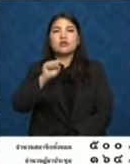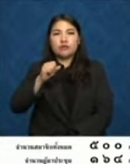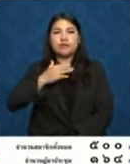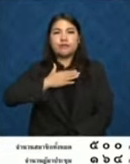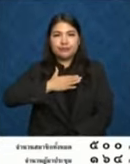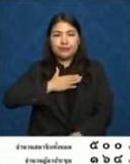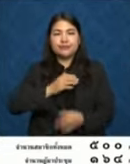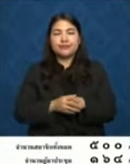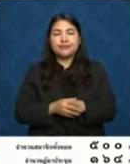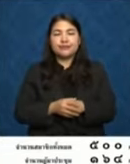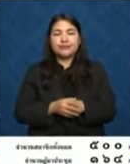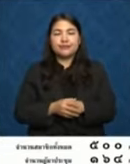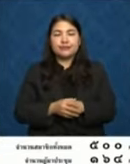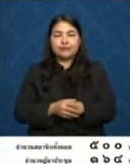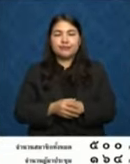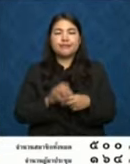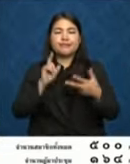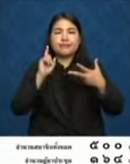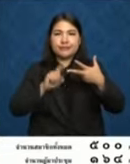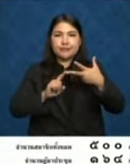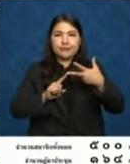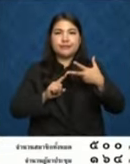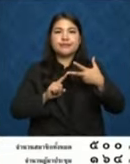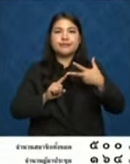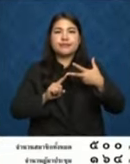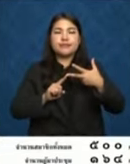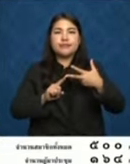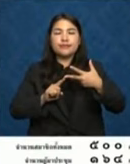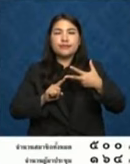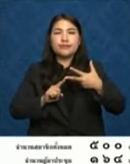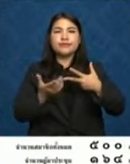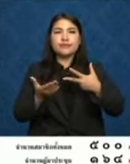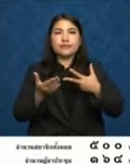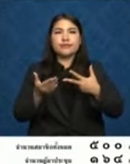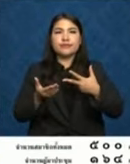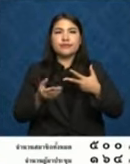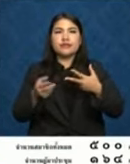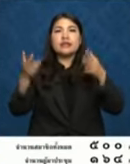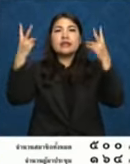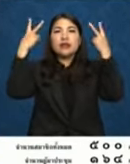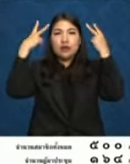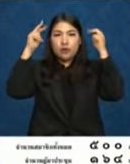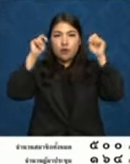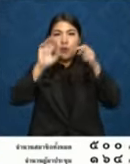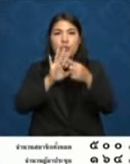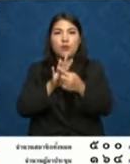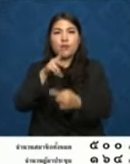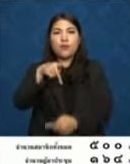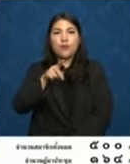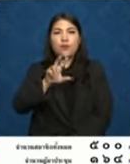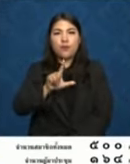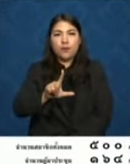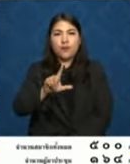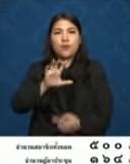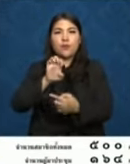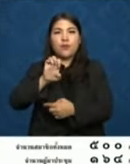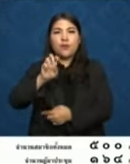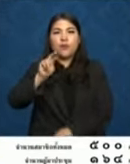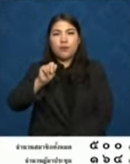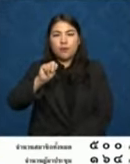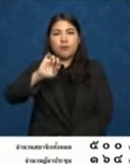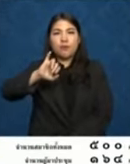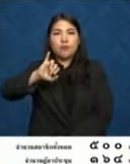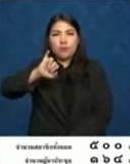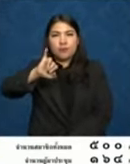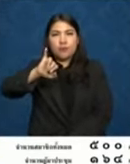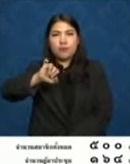านะครับและเรื่องที่3นะครับได้รับการประสานงานจากท่านนายกเพลินใจคุโนนะครับนายกองค์การบริหารส่วน